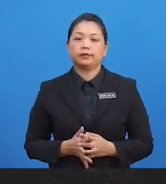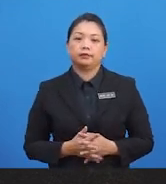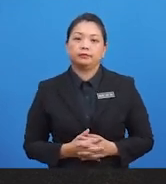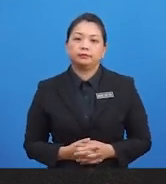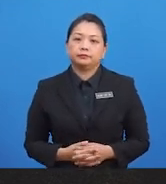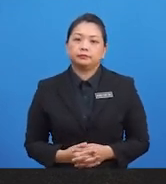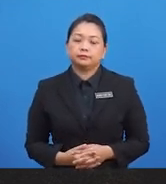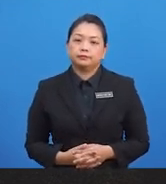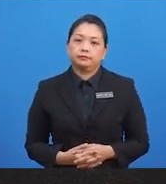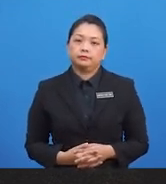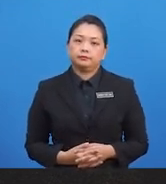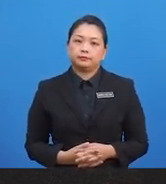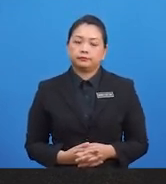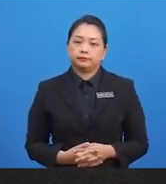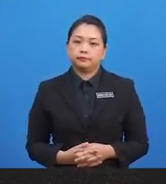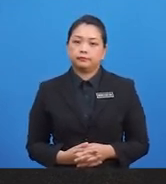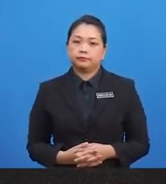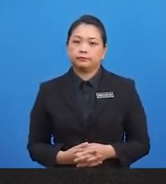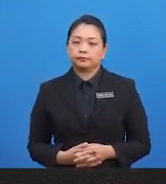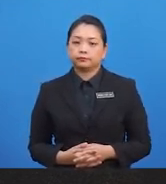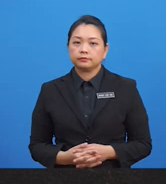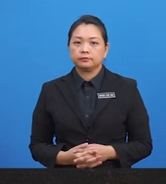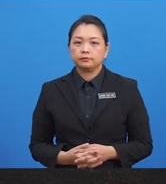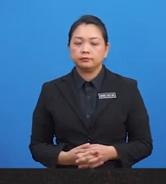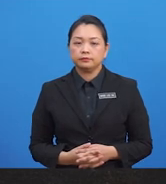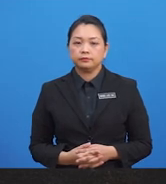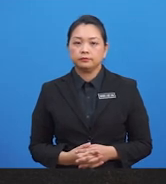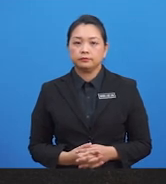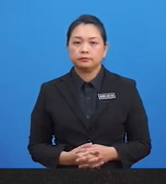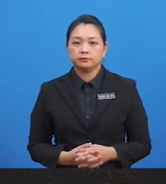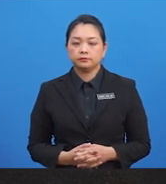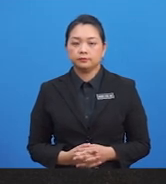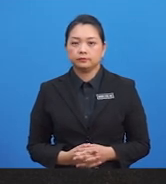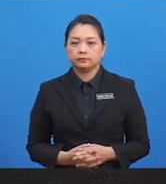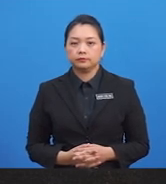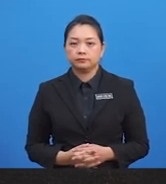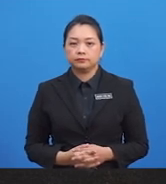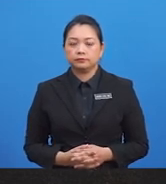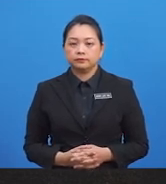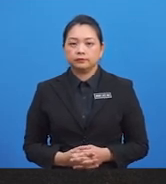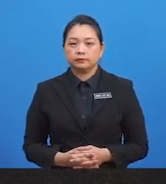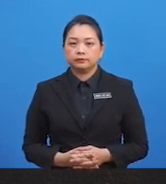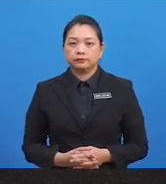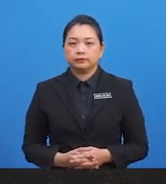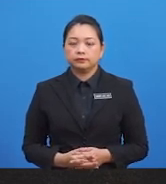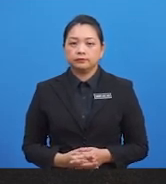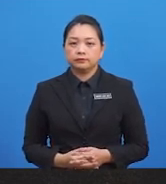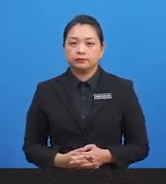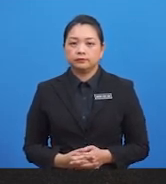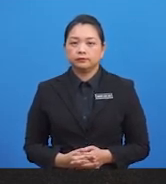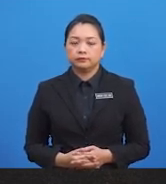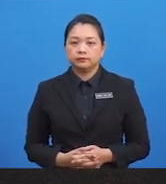dengan 6X tolak X kuasa 2 bagi had 0 hingga 4.